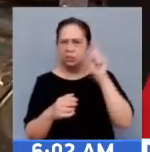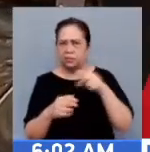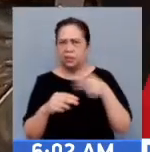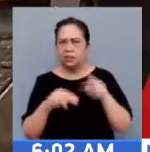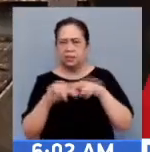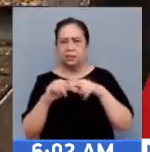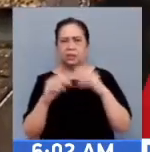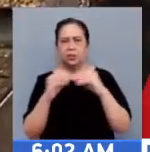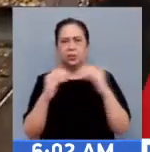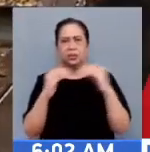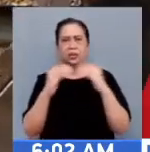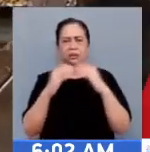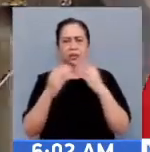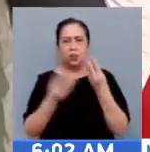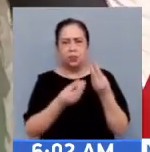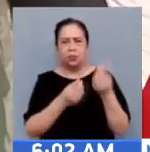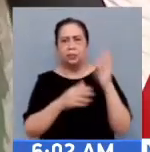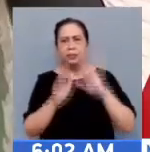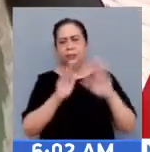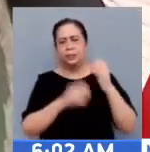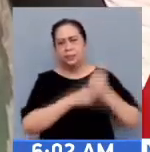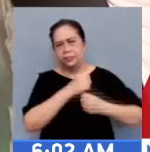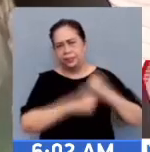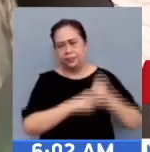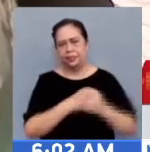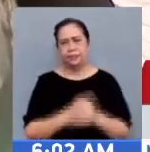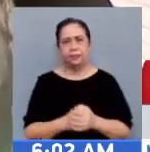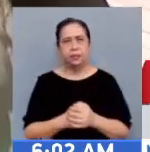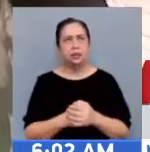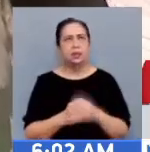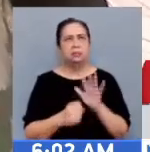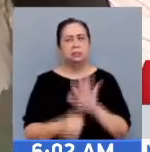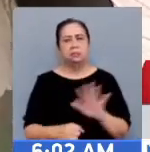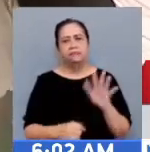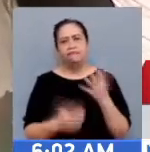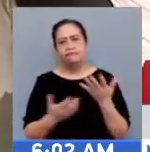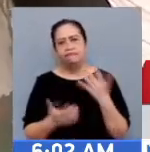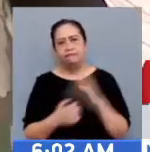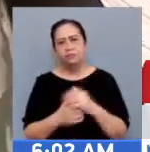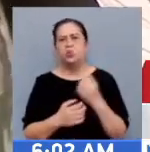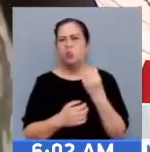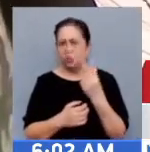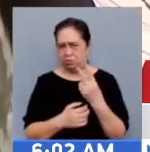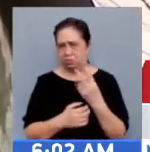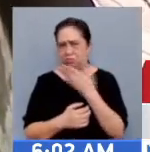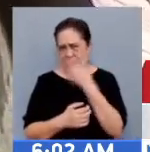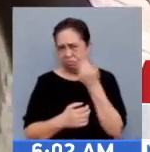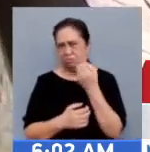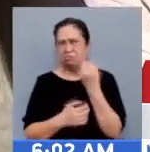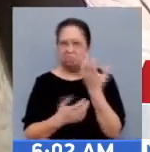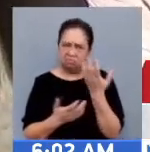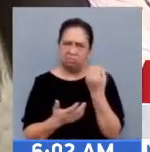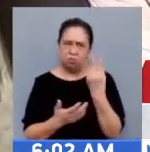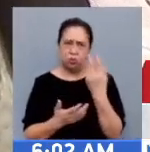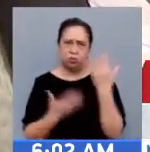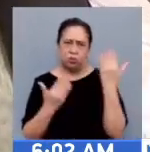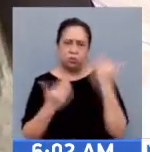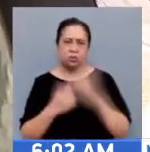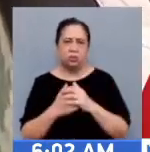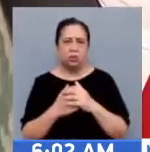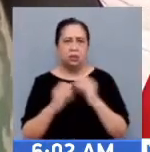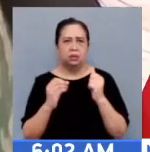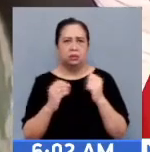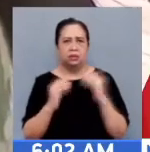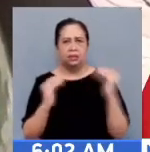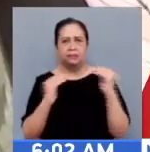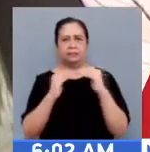tuluyang maibsan ang kanilang paghihirap. Kahit mga sa 12 lang siguro, ma'am, yung ganun lang, mga sapat na. Ngayon